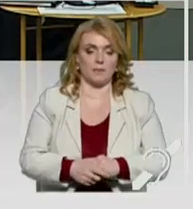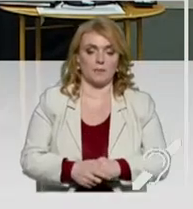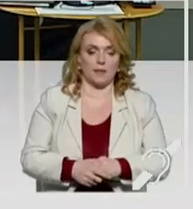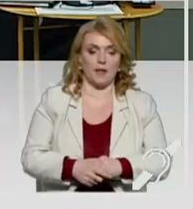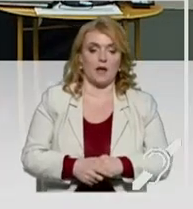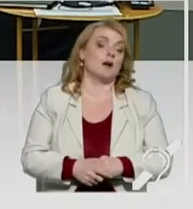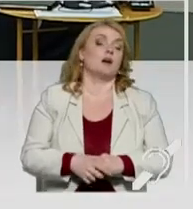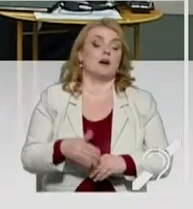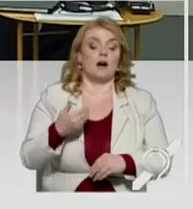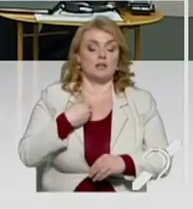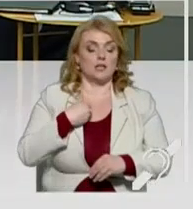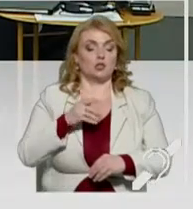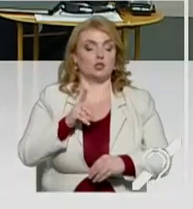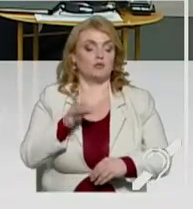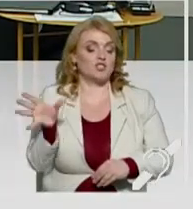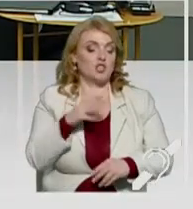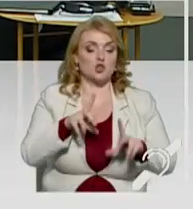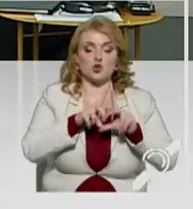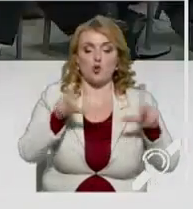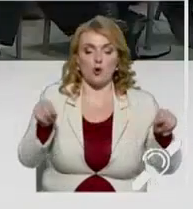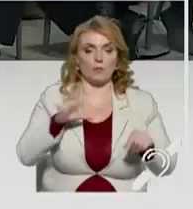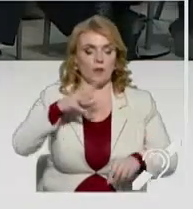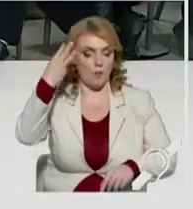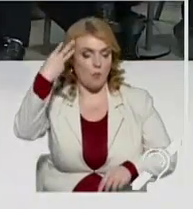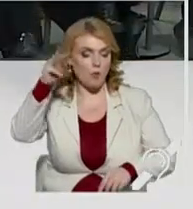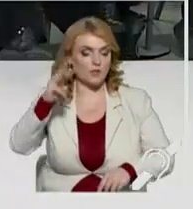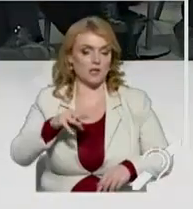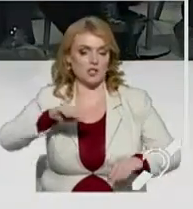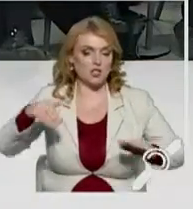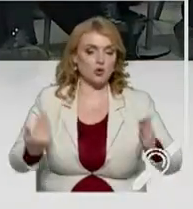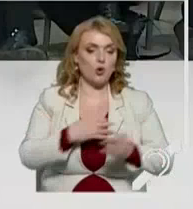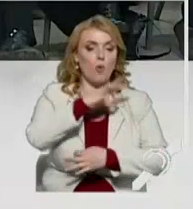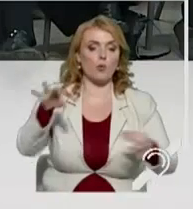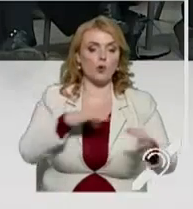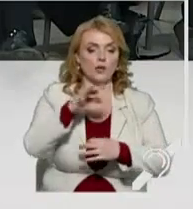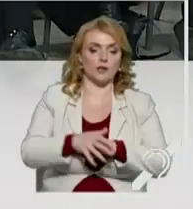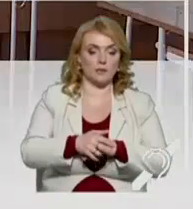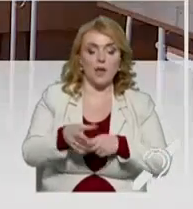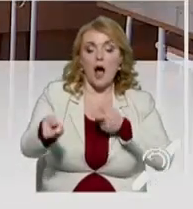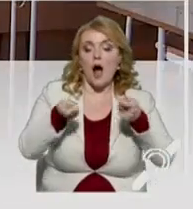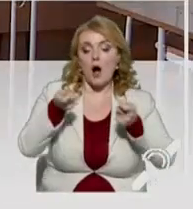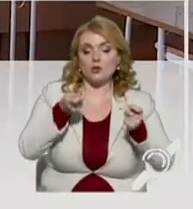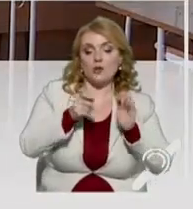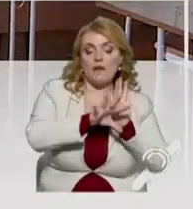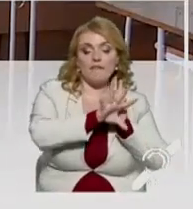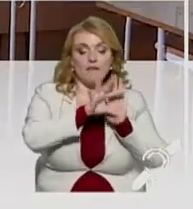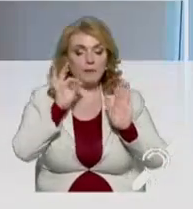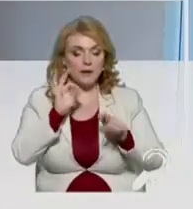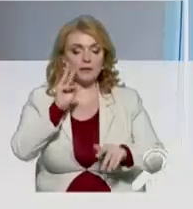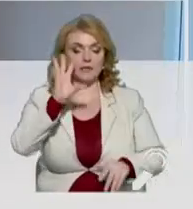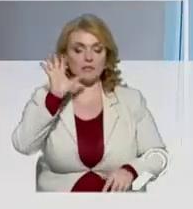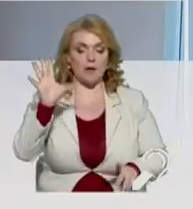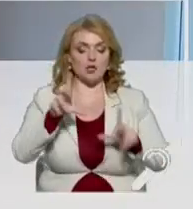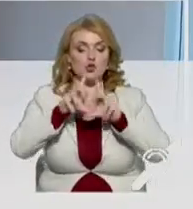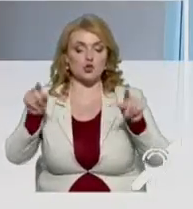Rețeaua Școlilor Modele este un proiect al Ministerului Educației de la Chișinău. Autoritățile au ales 35 de școli din Republica